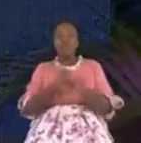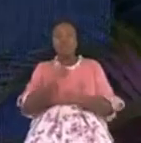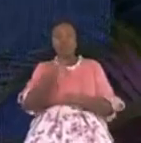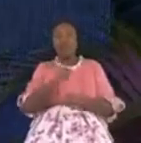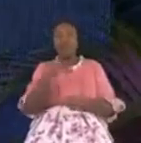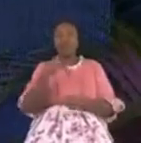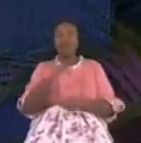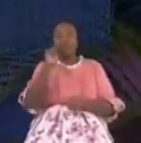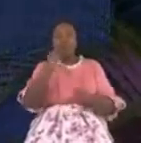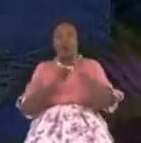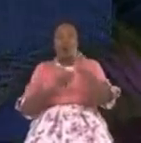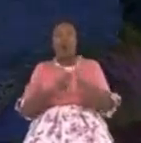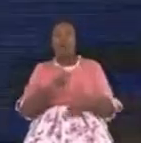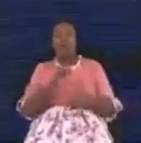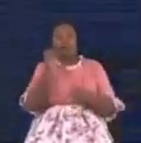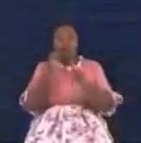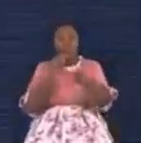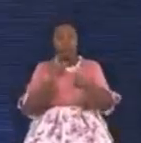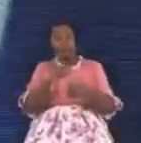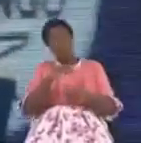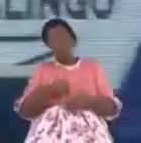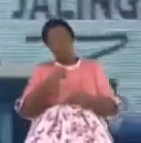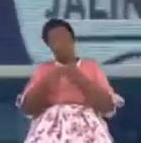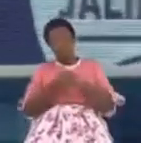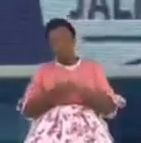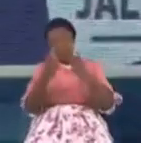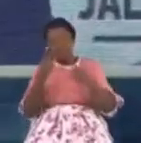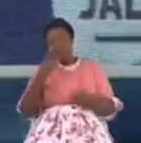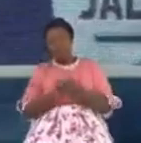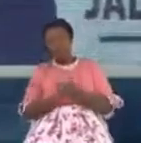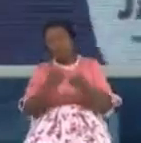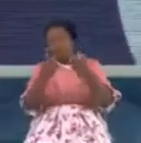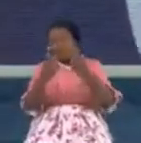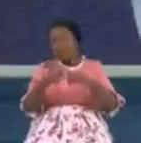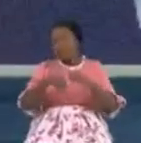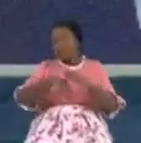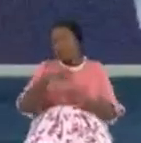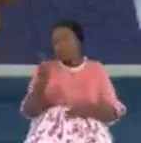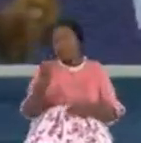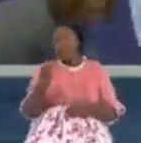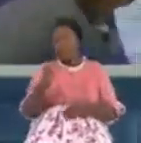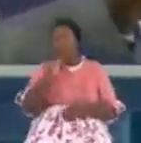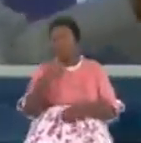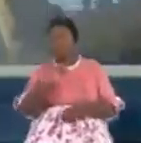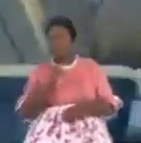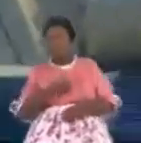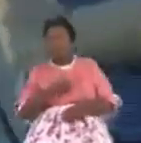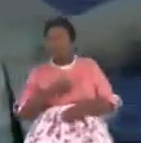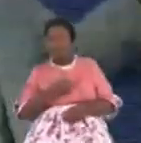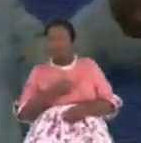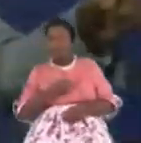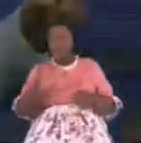ịnara ihe bụ ihe otiti ya. Ọ sị gị si ebe ahụ pụta. Ọ na-agwa anyị, ọ kwuru ya